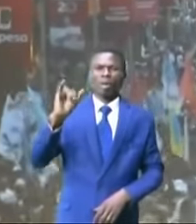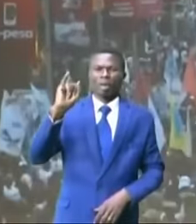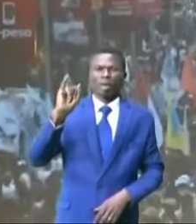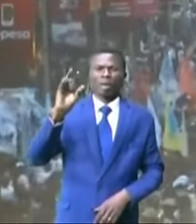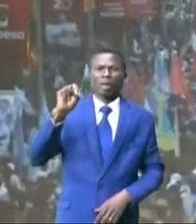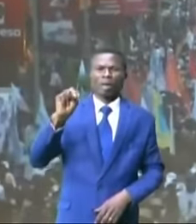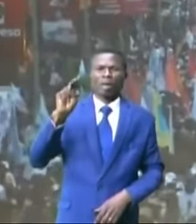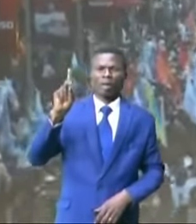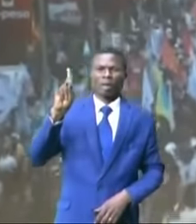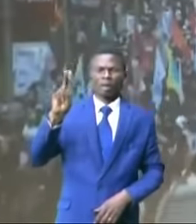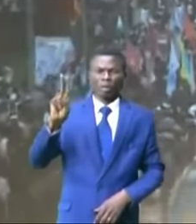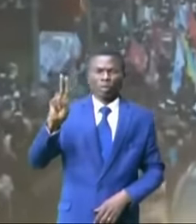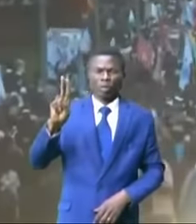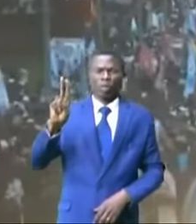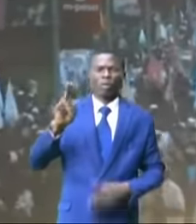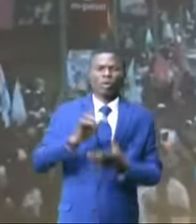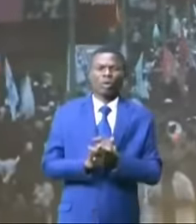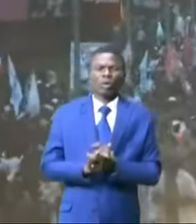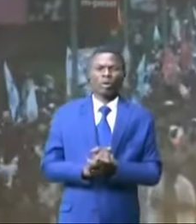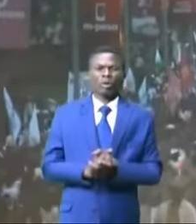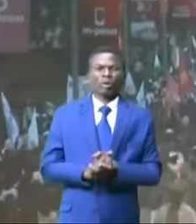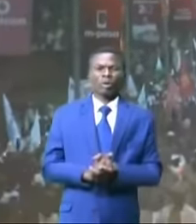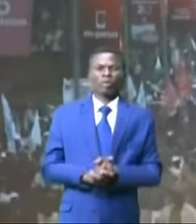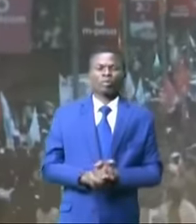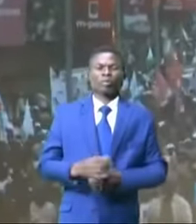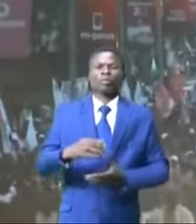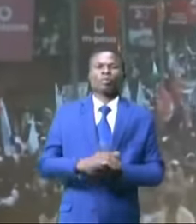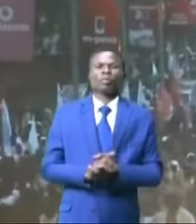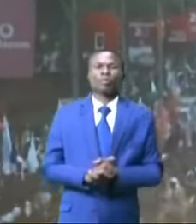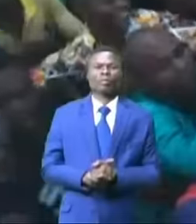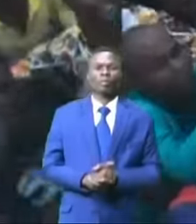de la province du Maniema.